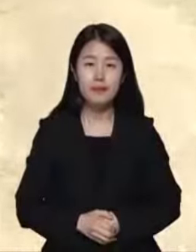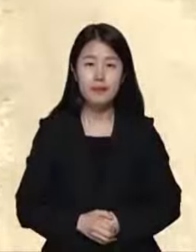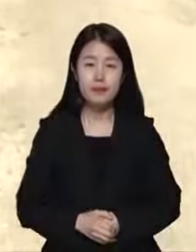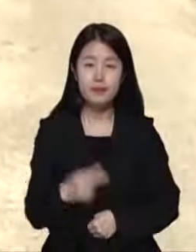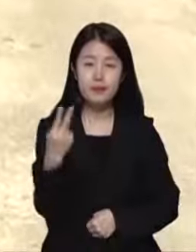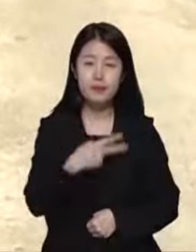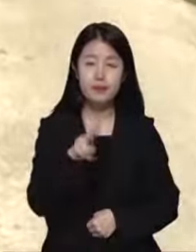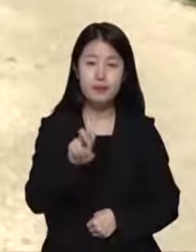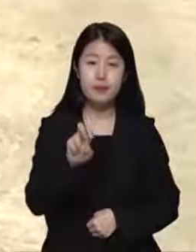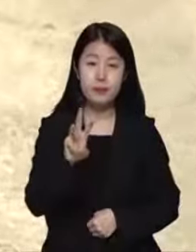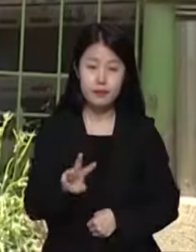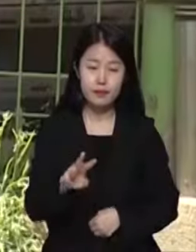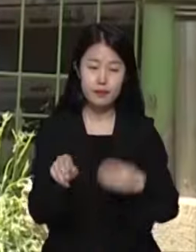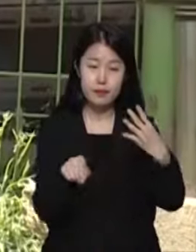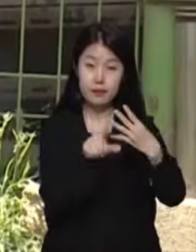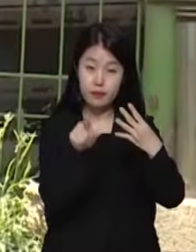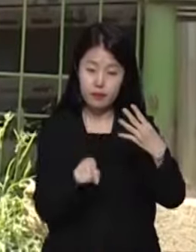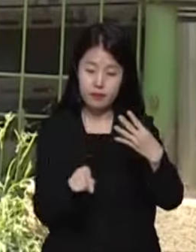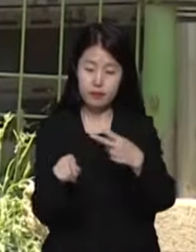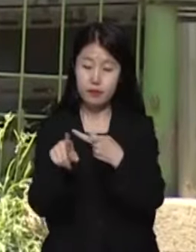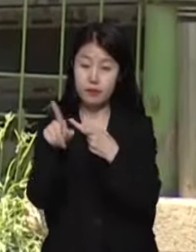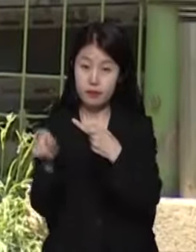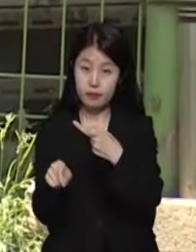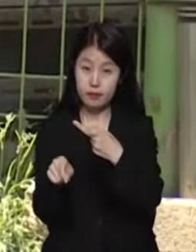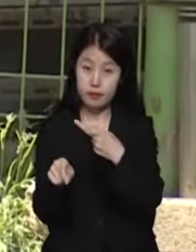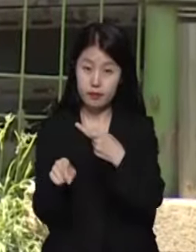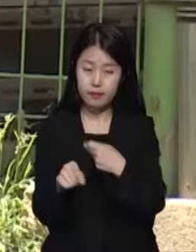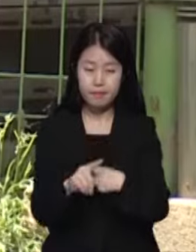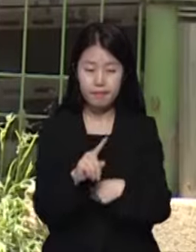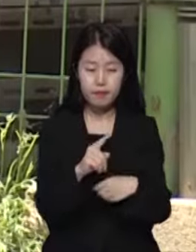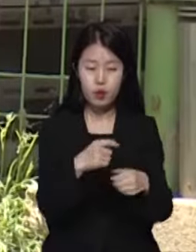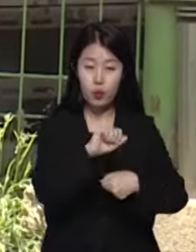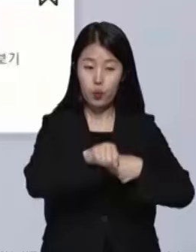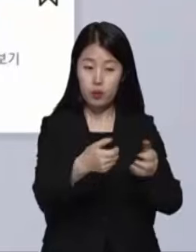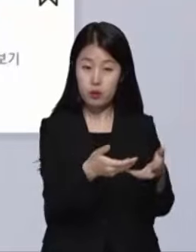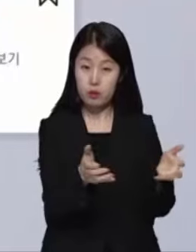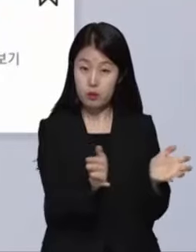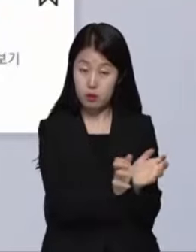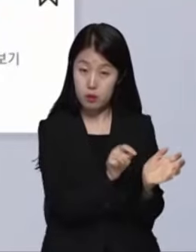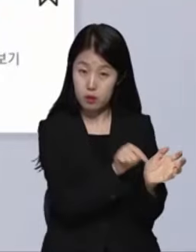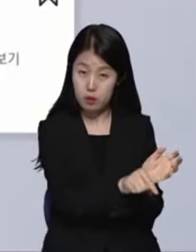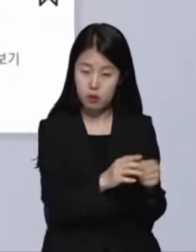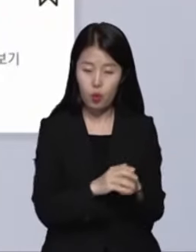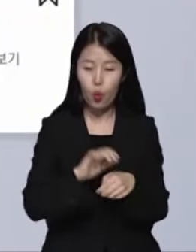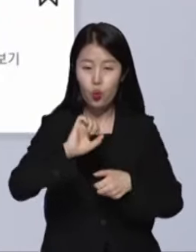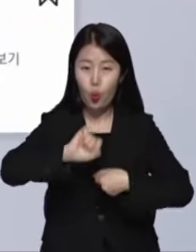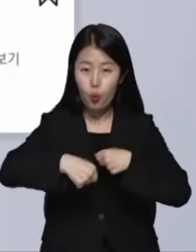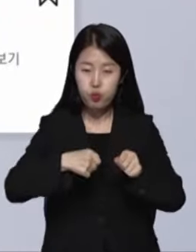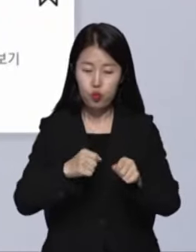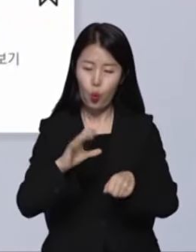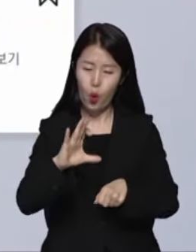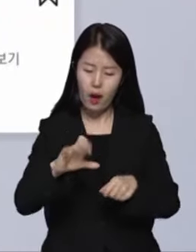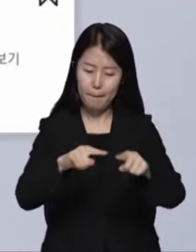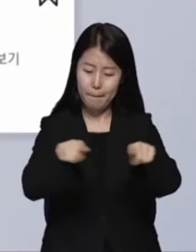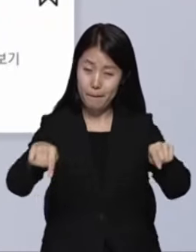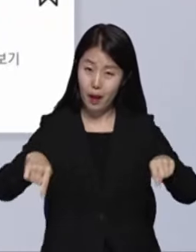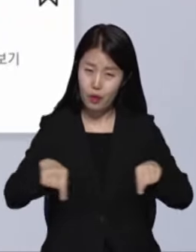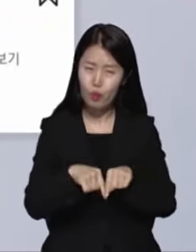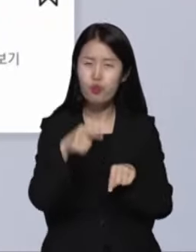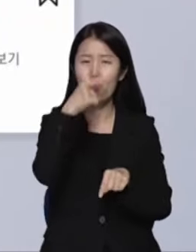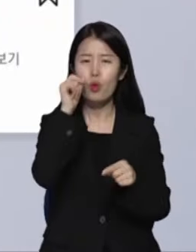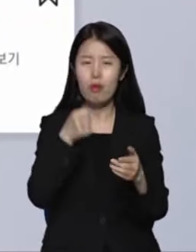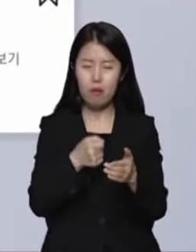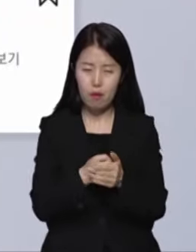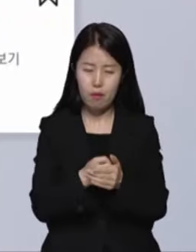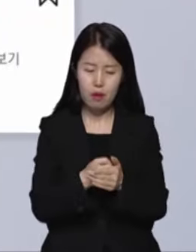지난 2023년 4월과 12월 A동물단체는 동물들의 배변 패드가 부족해 이미 쓴 패드를 다시